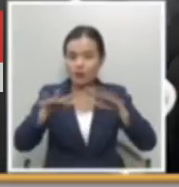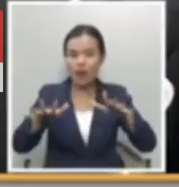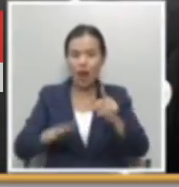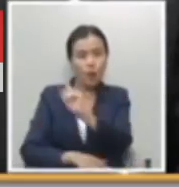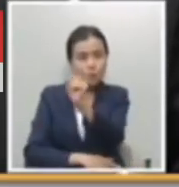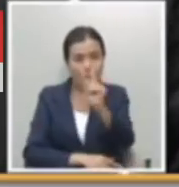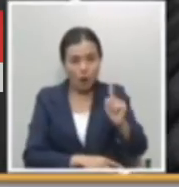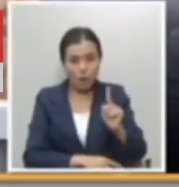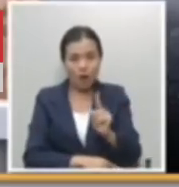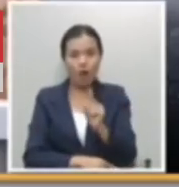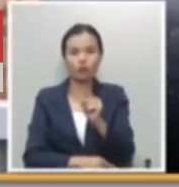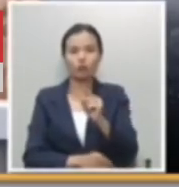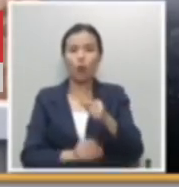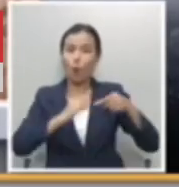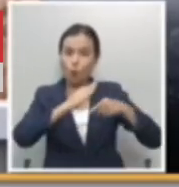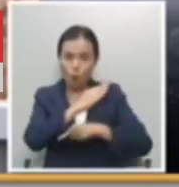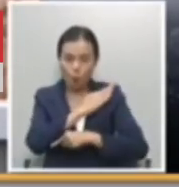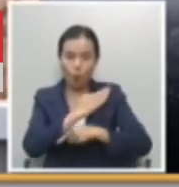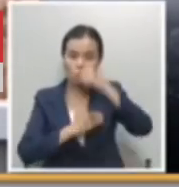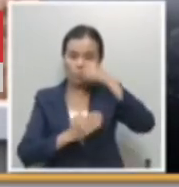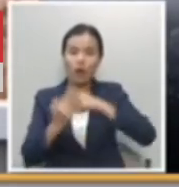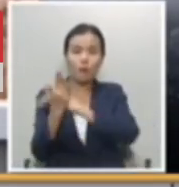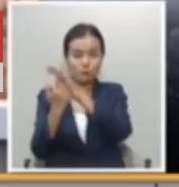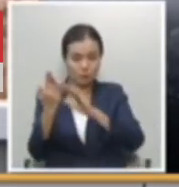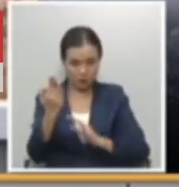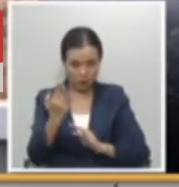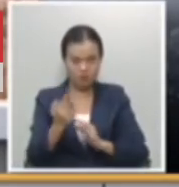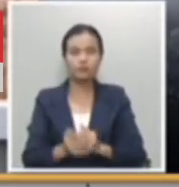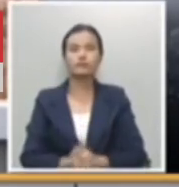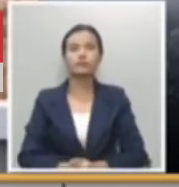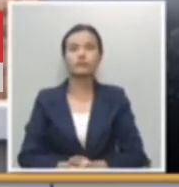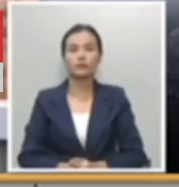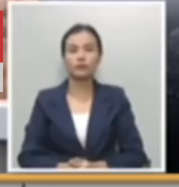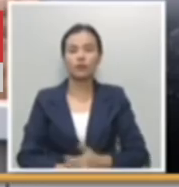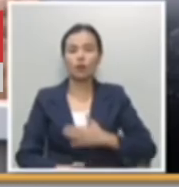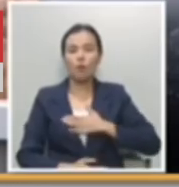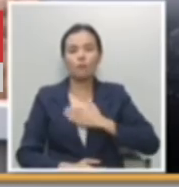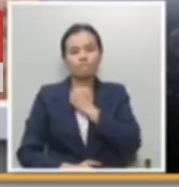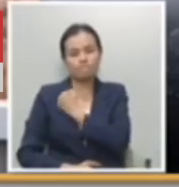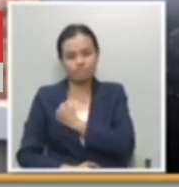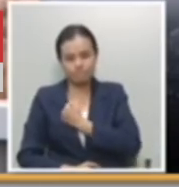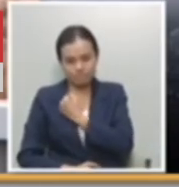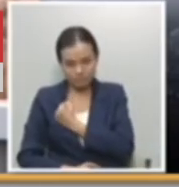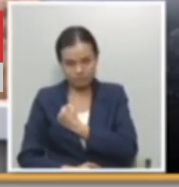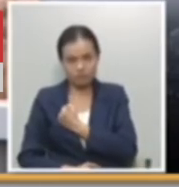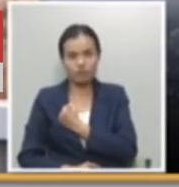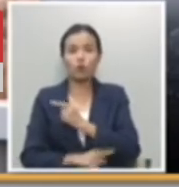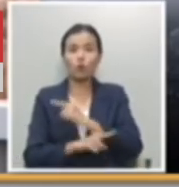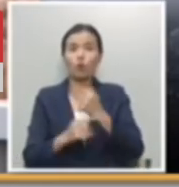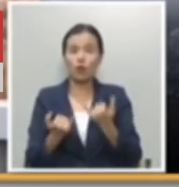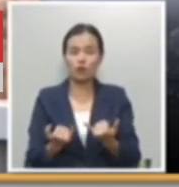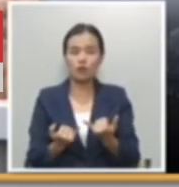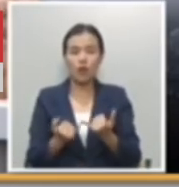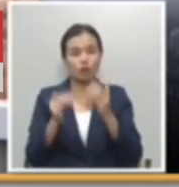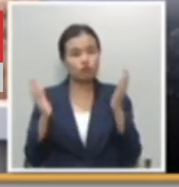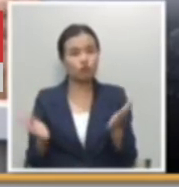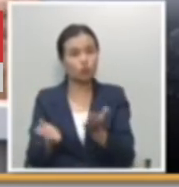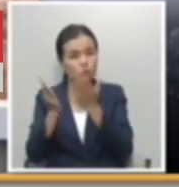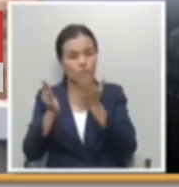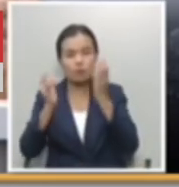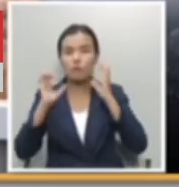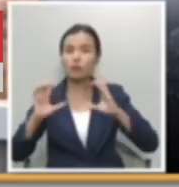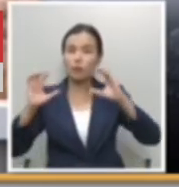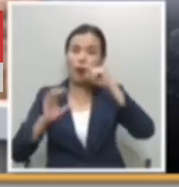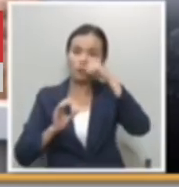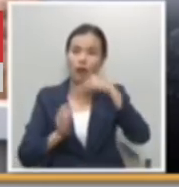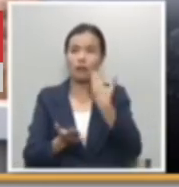ไหนบ้างที่เขาโกงกินประเทศเราไปสิ่งที่ผมเจ็บปวดก็คือว่าวันนี้พอส่งเสริมโดยรัฐบาลไทย